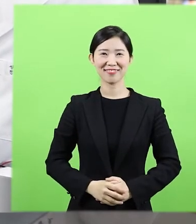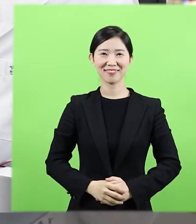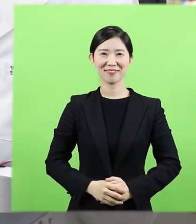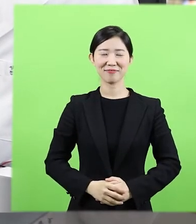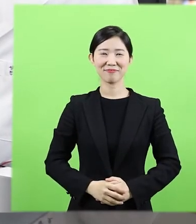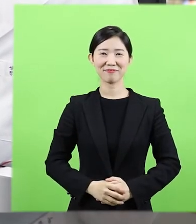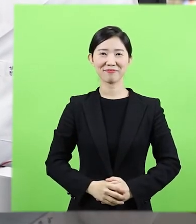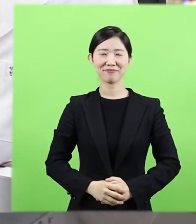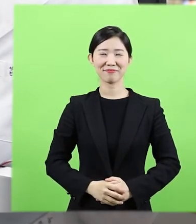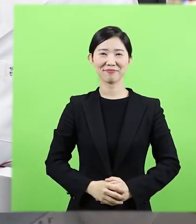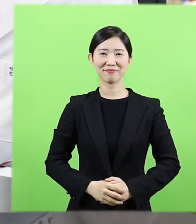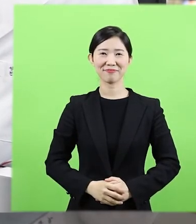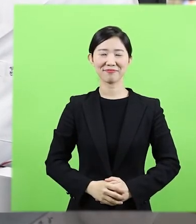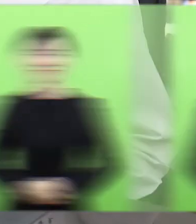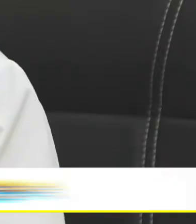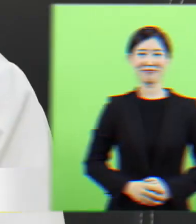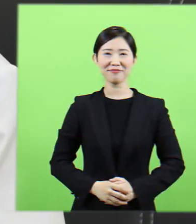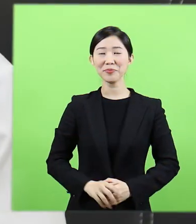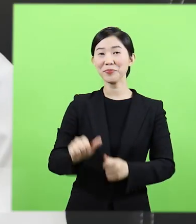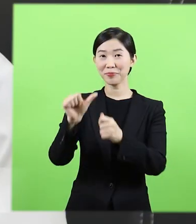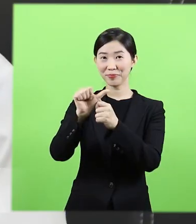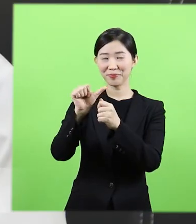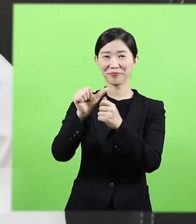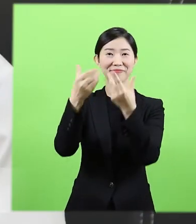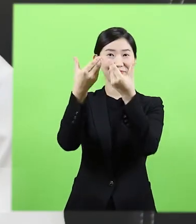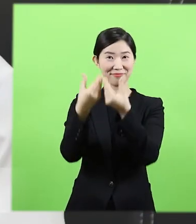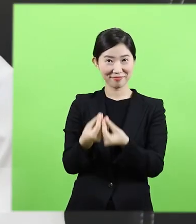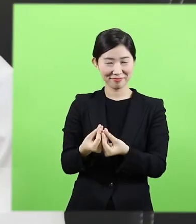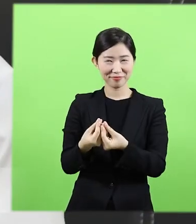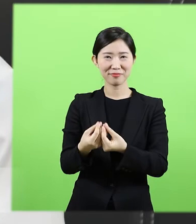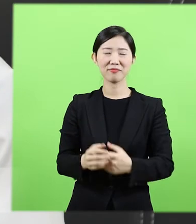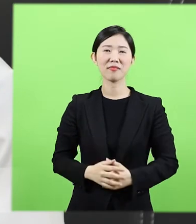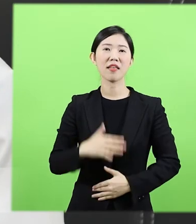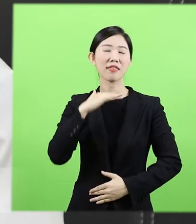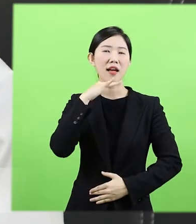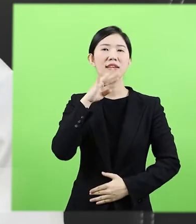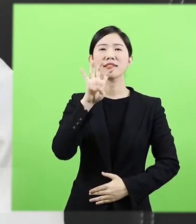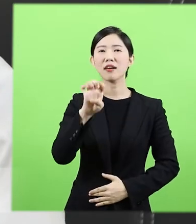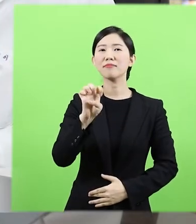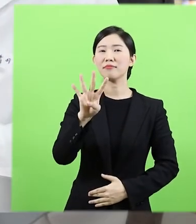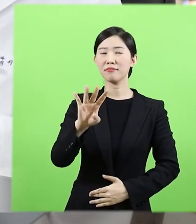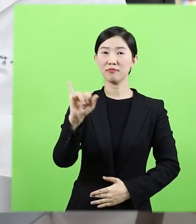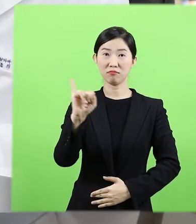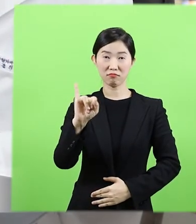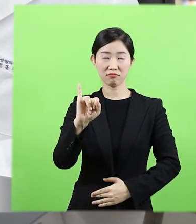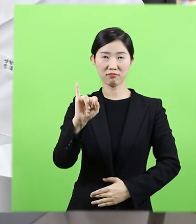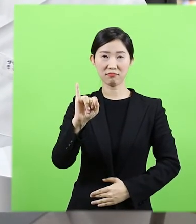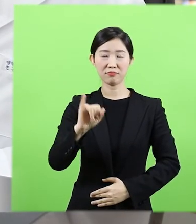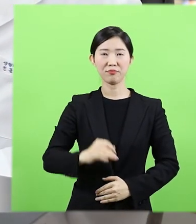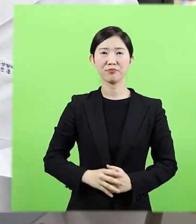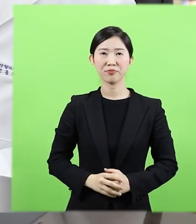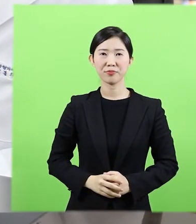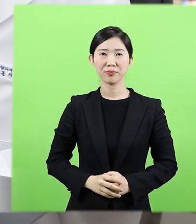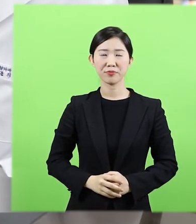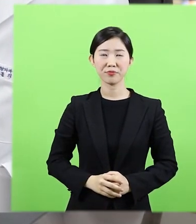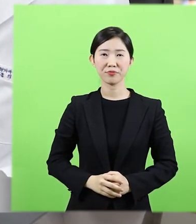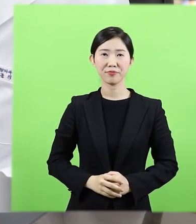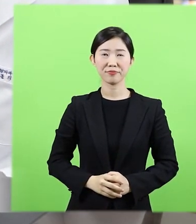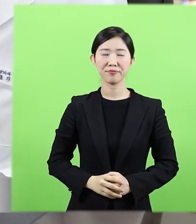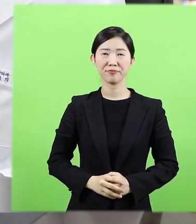그런 모습을 보이고 있습니다. 다섯 번째 사례에 대해서 말씀드리겠습니다. 44세